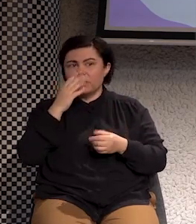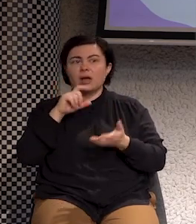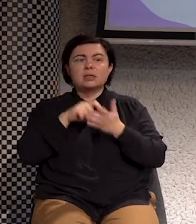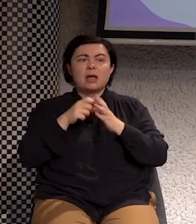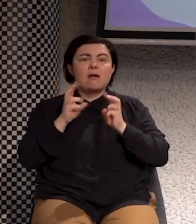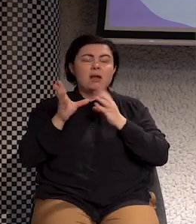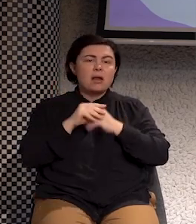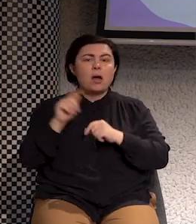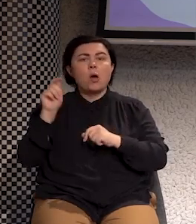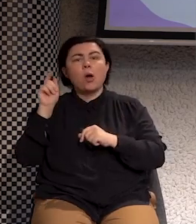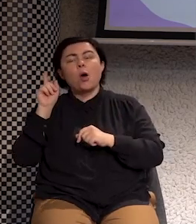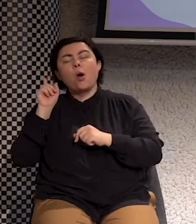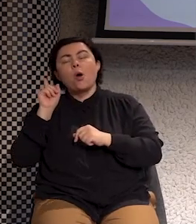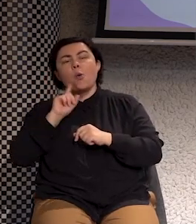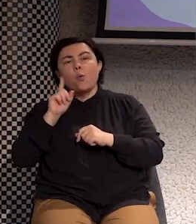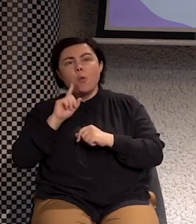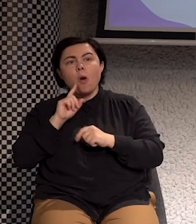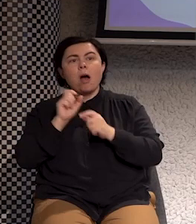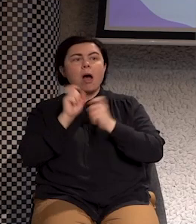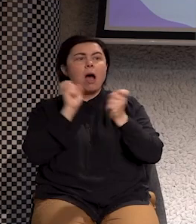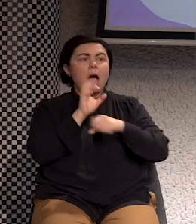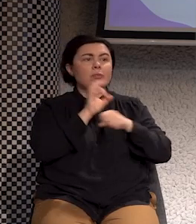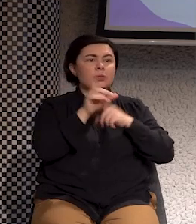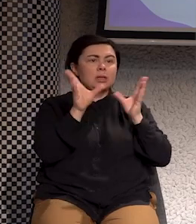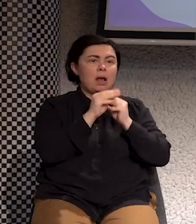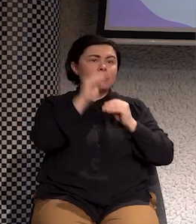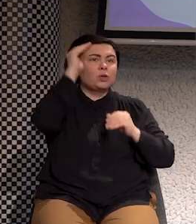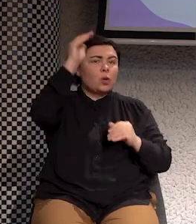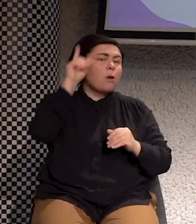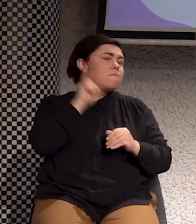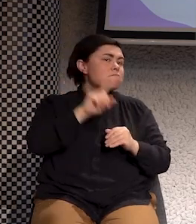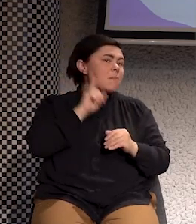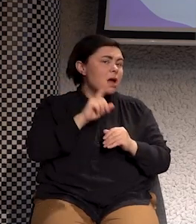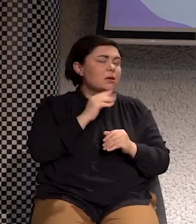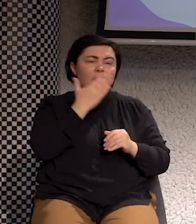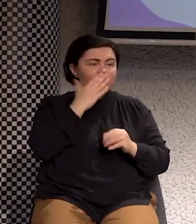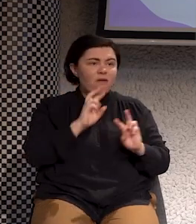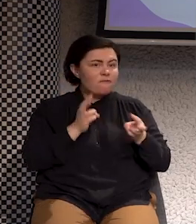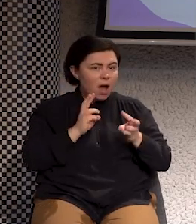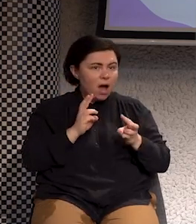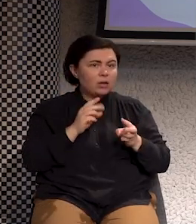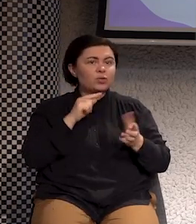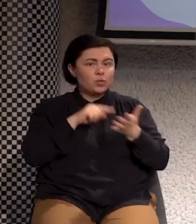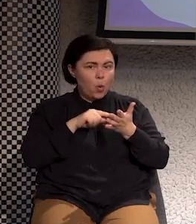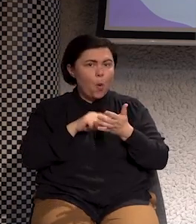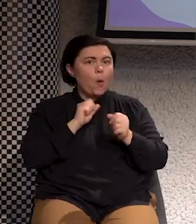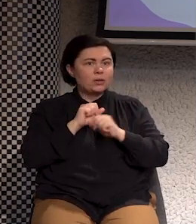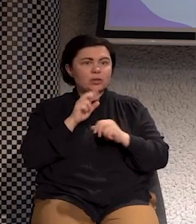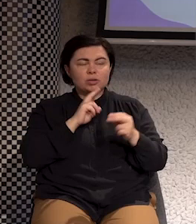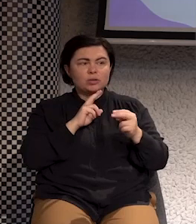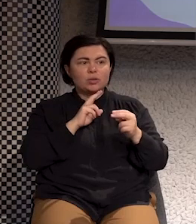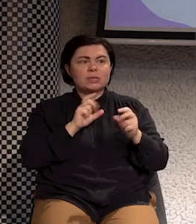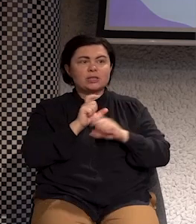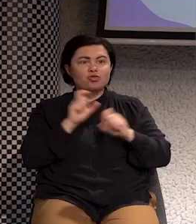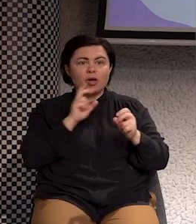z chłopakami i na warsztacie antyprzemocowym z dorosłymi mężczyznami. Myślę, że to jest odpowiedź, czas